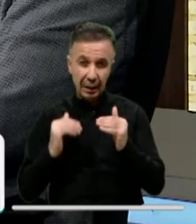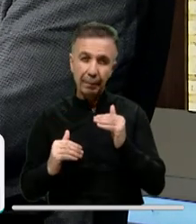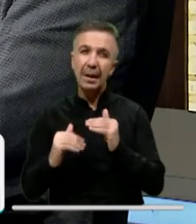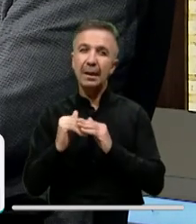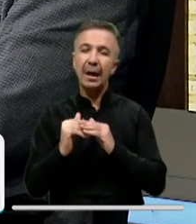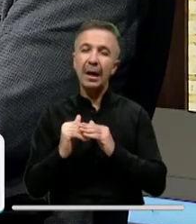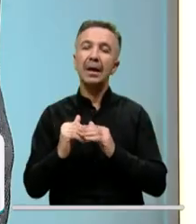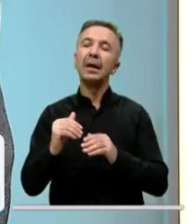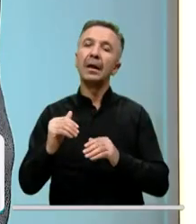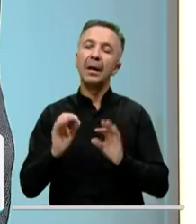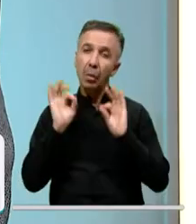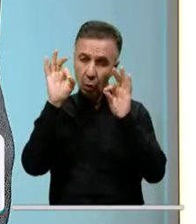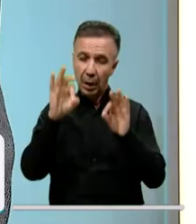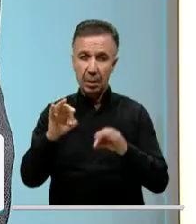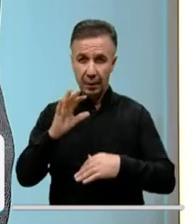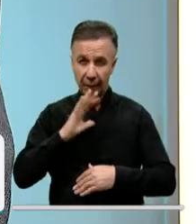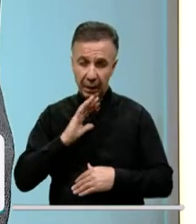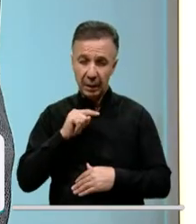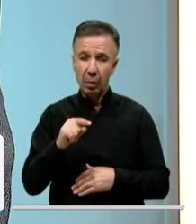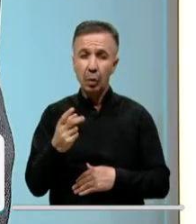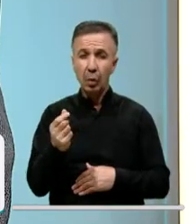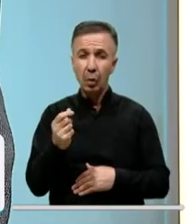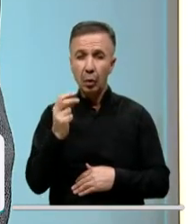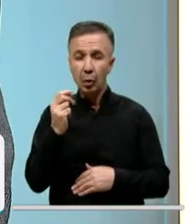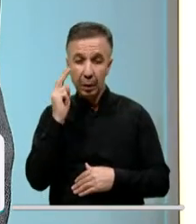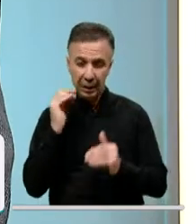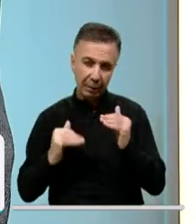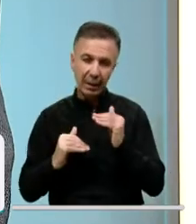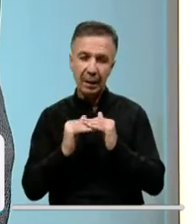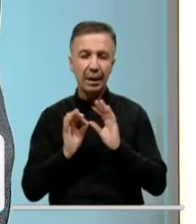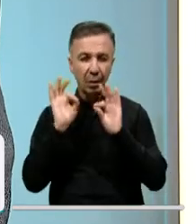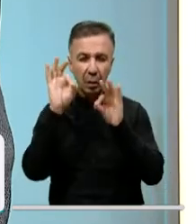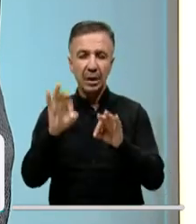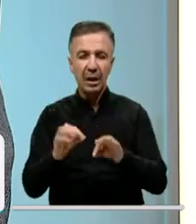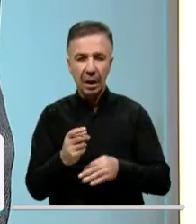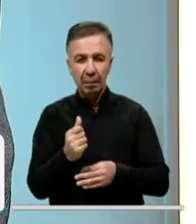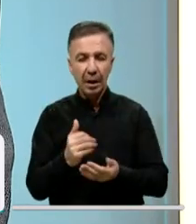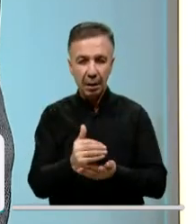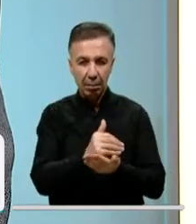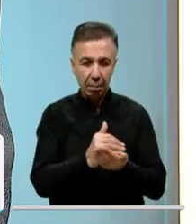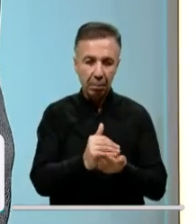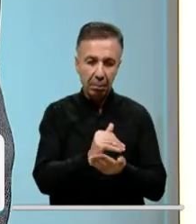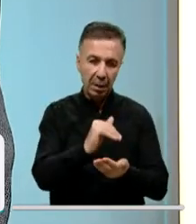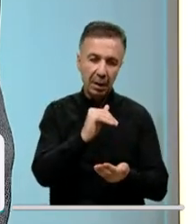birikimi ulaşıyorsa bu nisap miktarına ulaşan birikimden